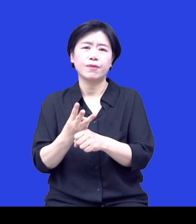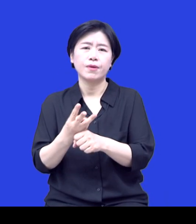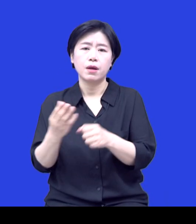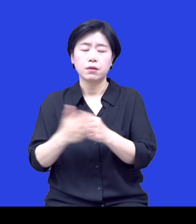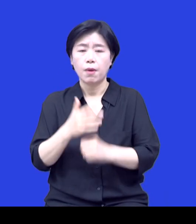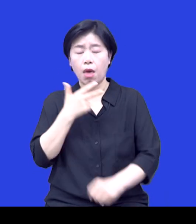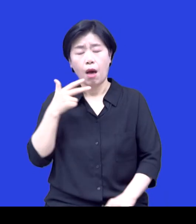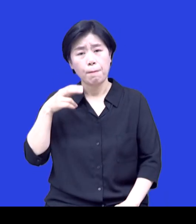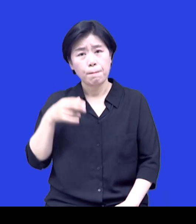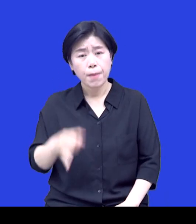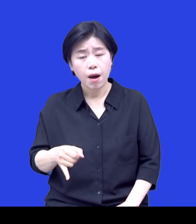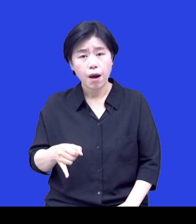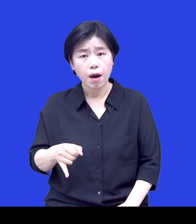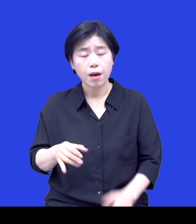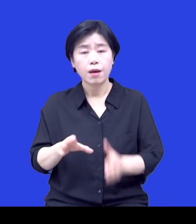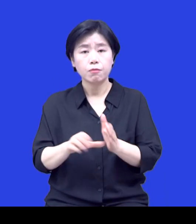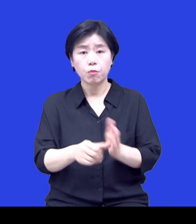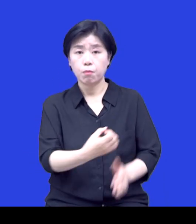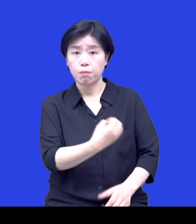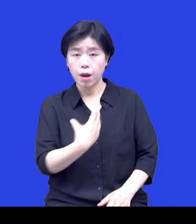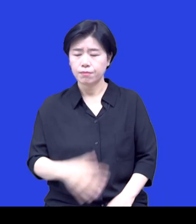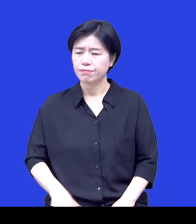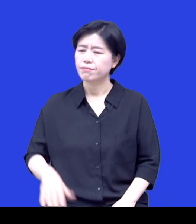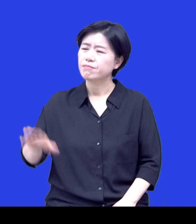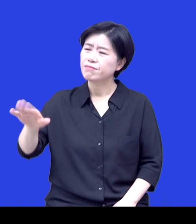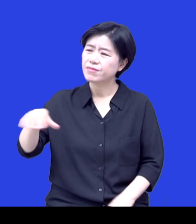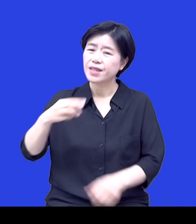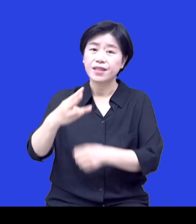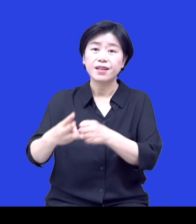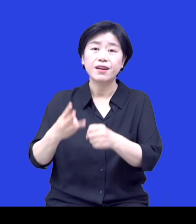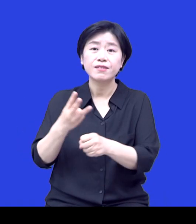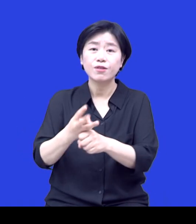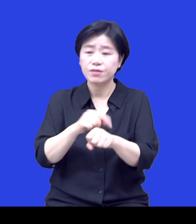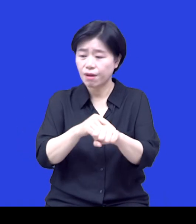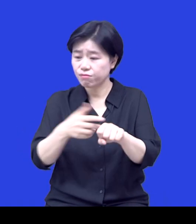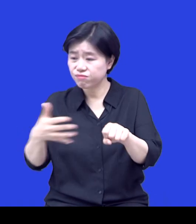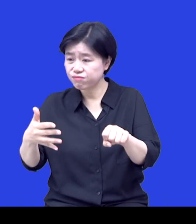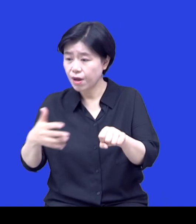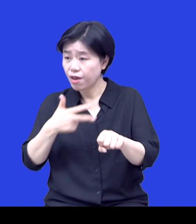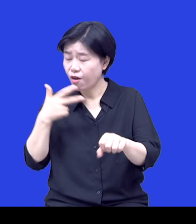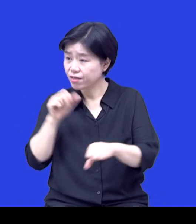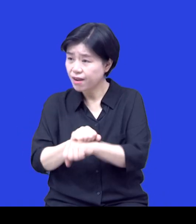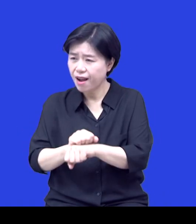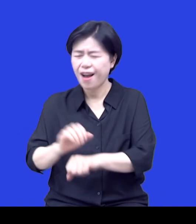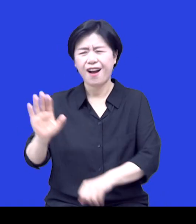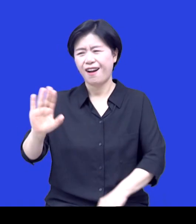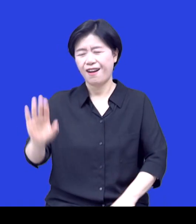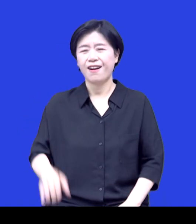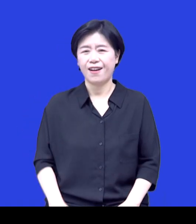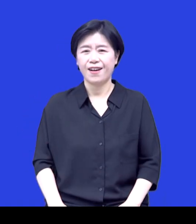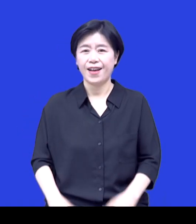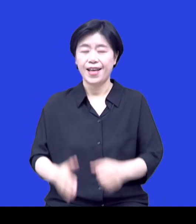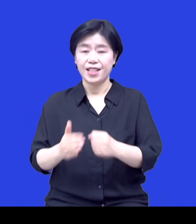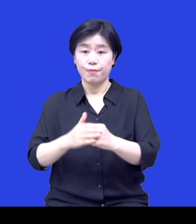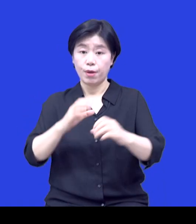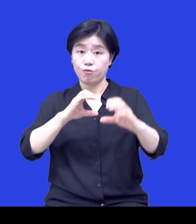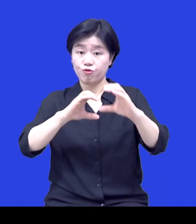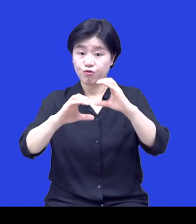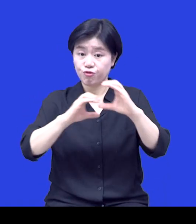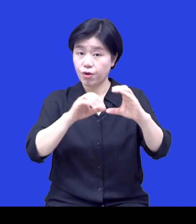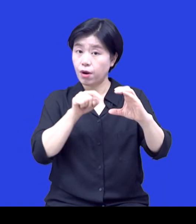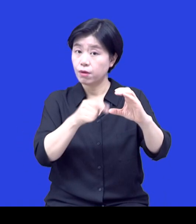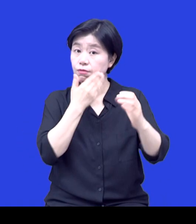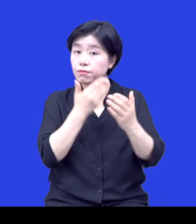마라. 영어 네가 3년밖에 안 돼서 영어를 잘하는 게 더 이상한 거다. 그렇죠. 그렇죠. 커뮤니케이터는 메시지의